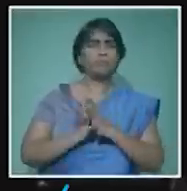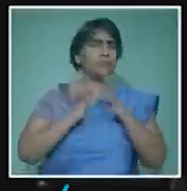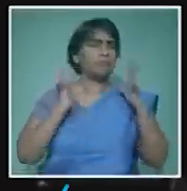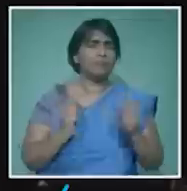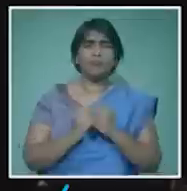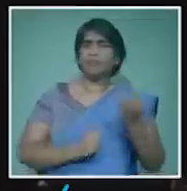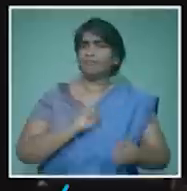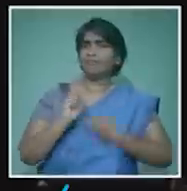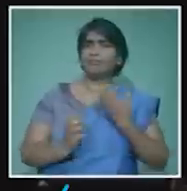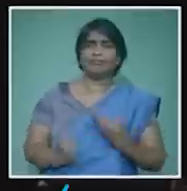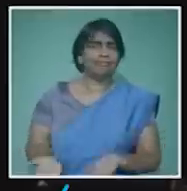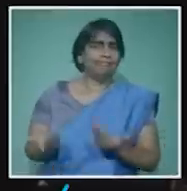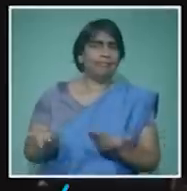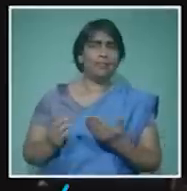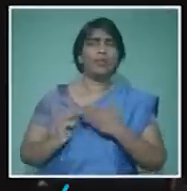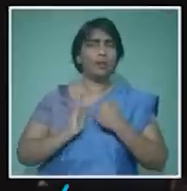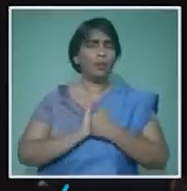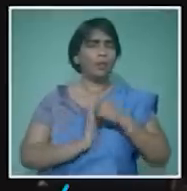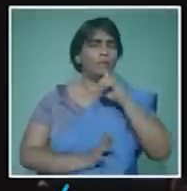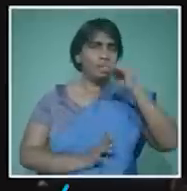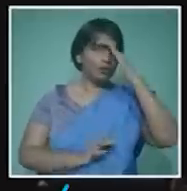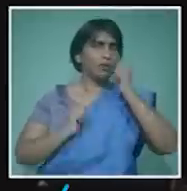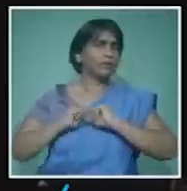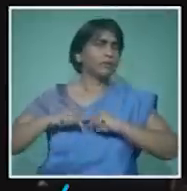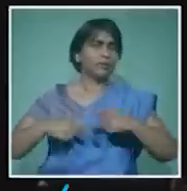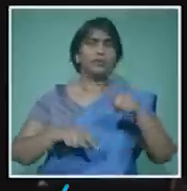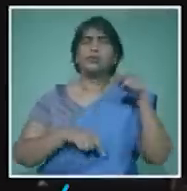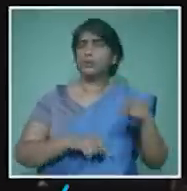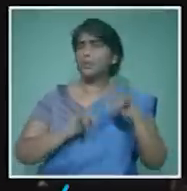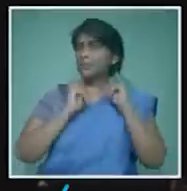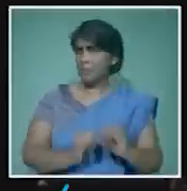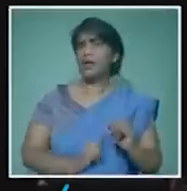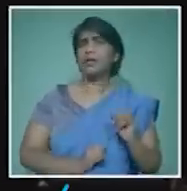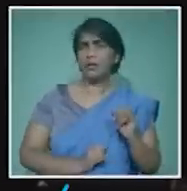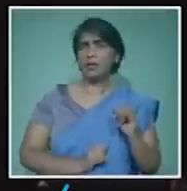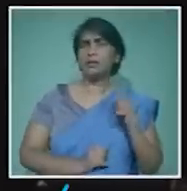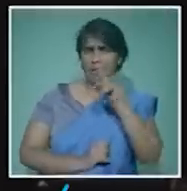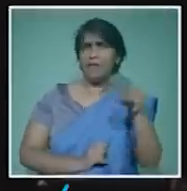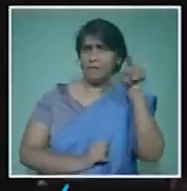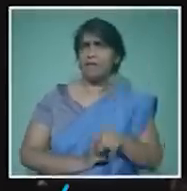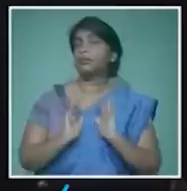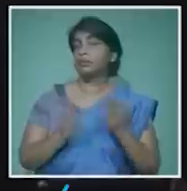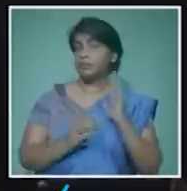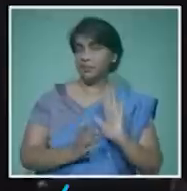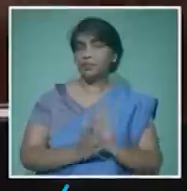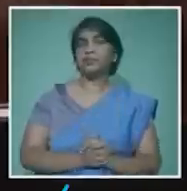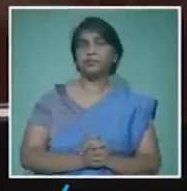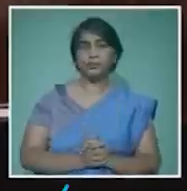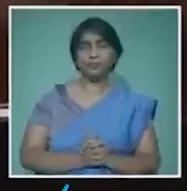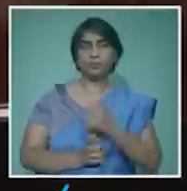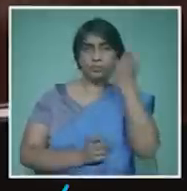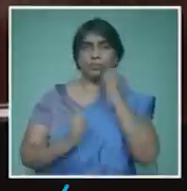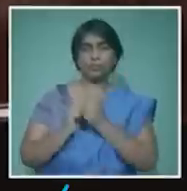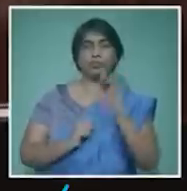වශයෙන් කුපිත කිරීමේ වැඩපිළිවෙලක් ගරු නියෝජ්‍ය කතානායකතුමනි ක්‍රියාත්මක කරගෙන යනවා. මේක ඉතාම වැරදි. මේක ඉතාම වැරදි ක්‍රියාවක්. ඒ පිළිබඳව